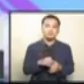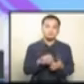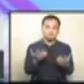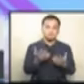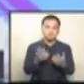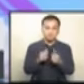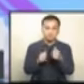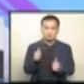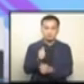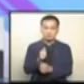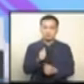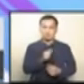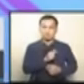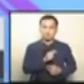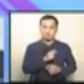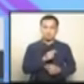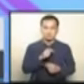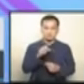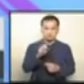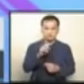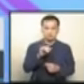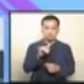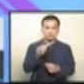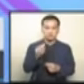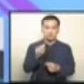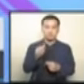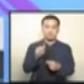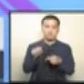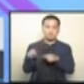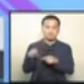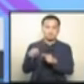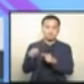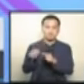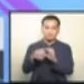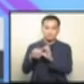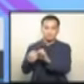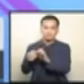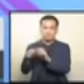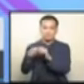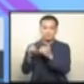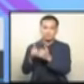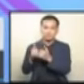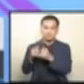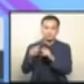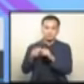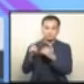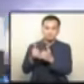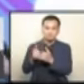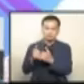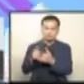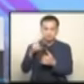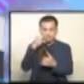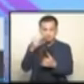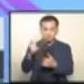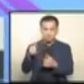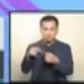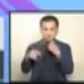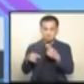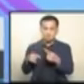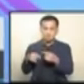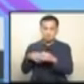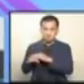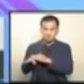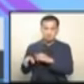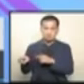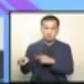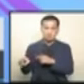saan under po yung mga security guard sa SOSIA, and then yung SOSIA magkipag-coordinate sa agency, and then yung agency tatawag sa kanya at sasabihin na